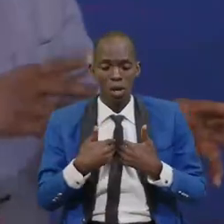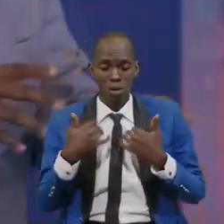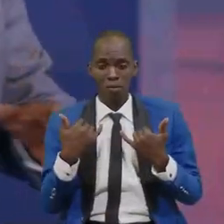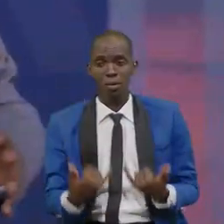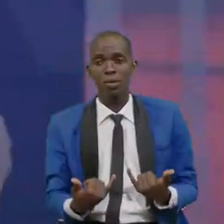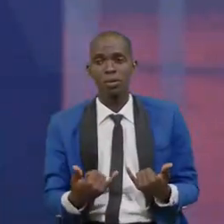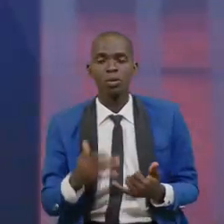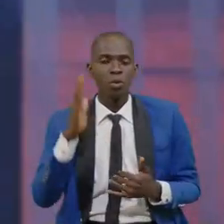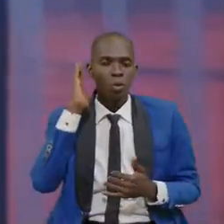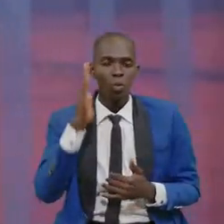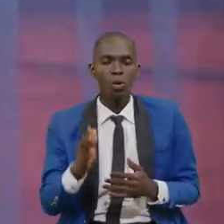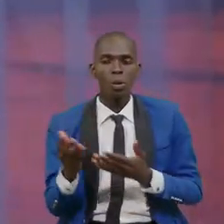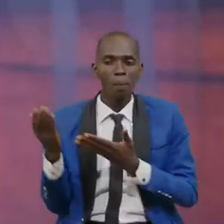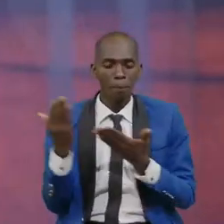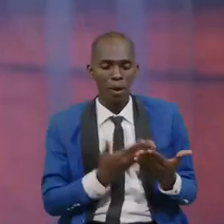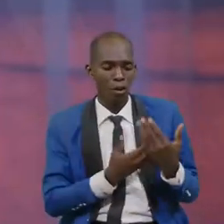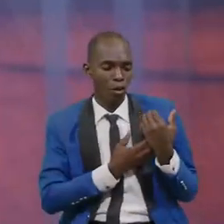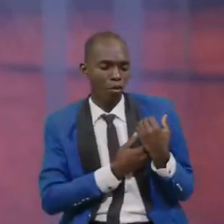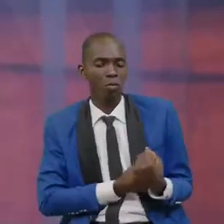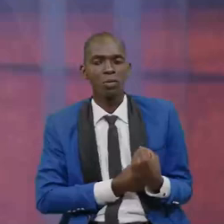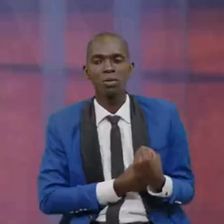maintenant apportera l'assurance.